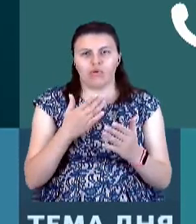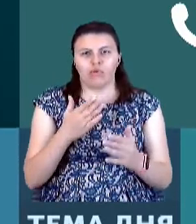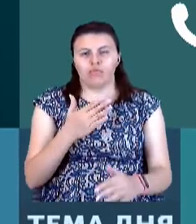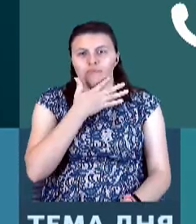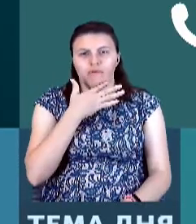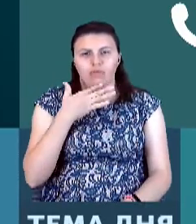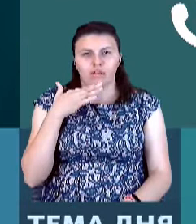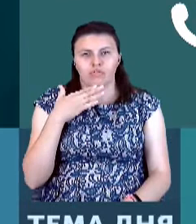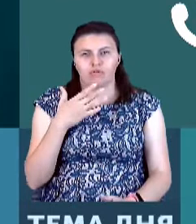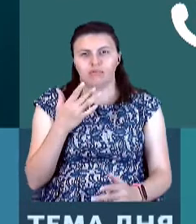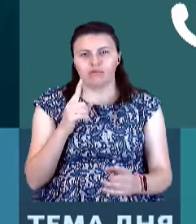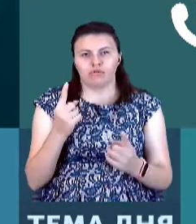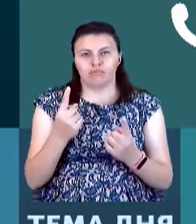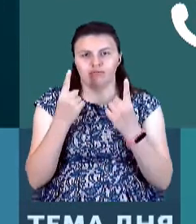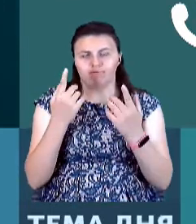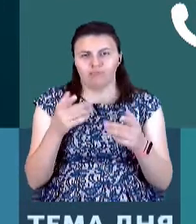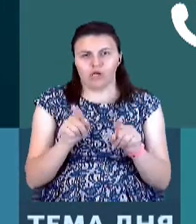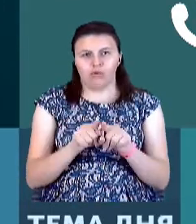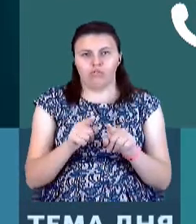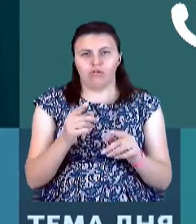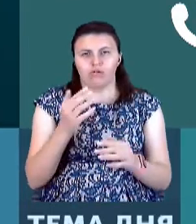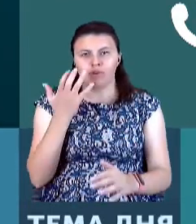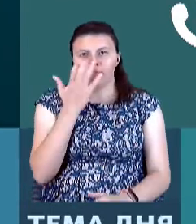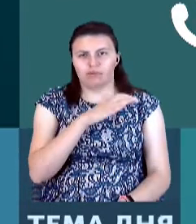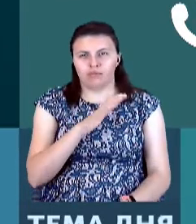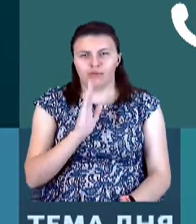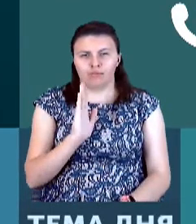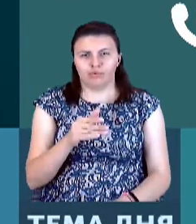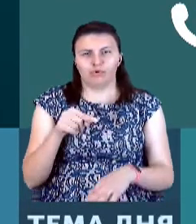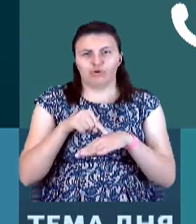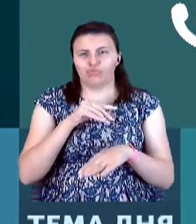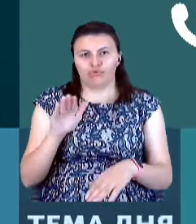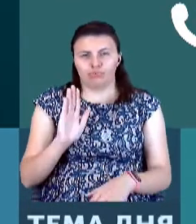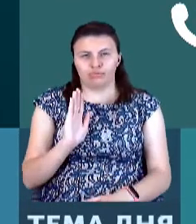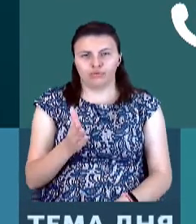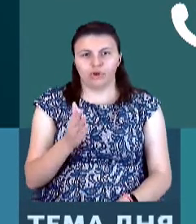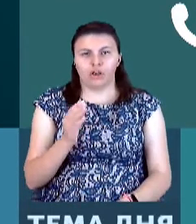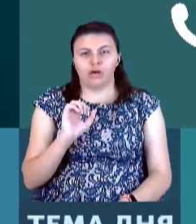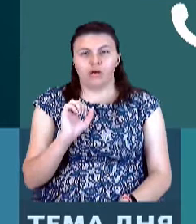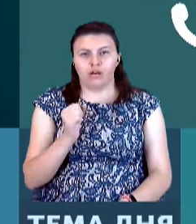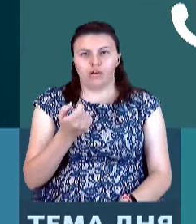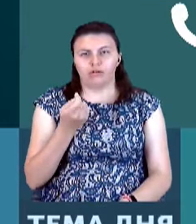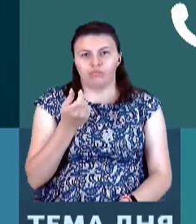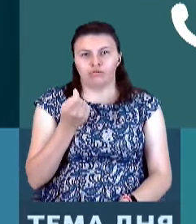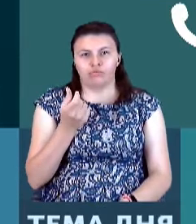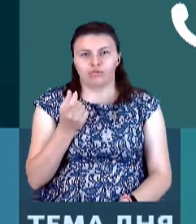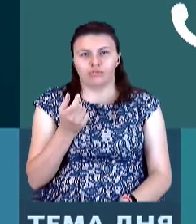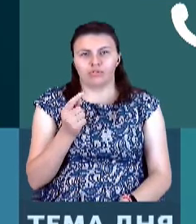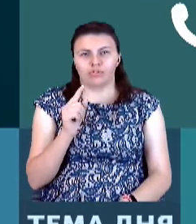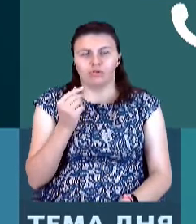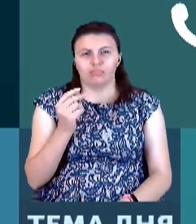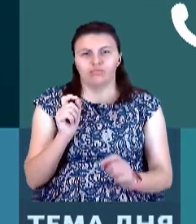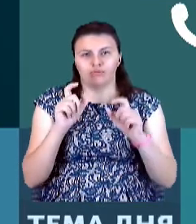там, безробіття і так далі, може, ну, його власне, навряд чи воно станеться, да, трошки збільшиться податки, може,